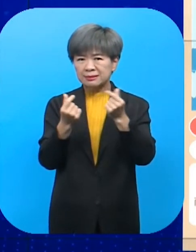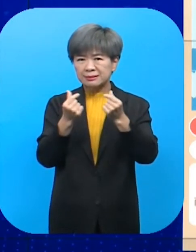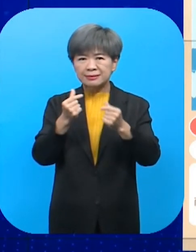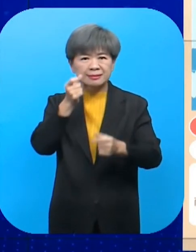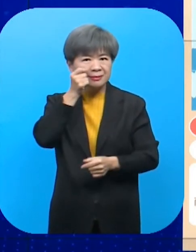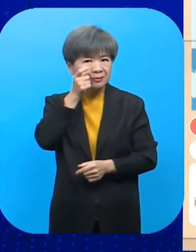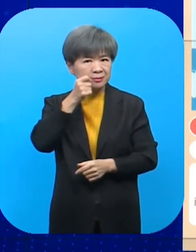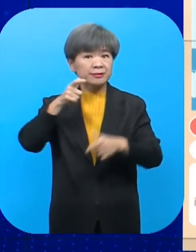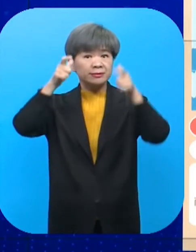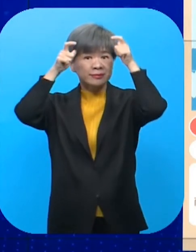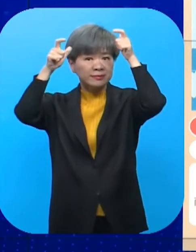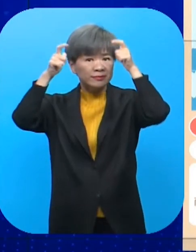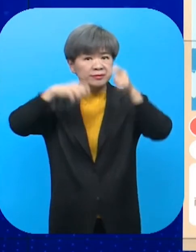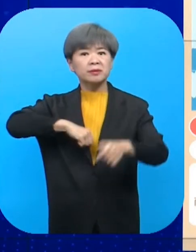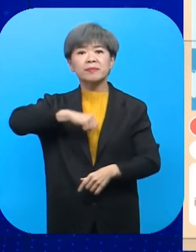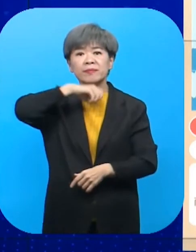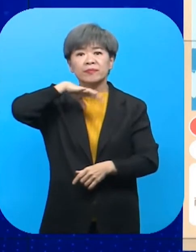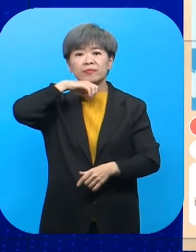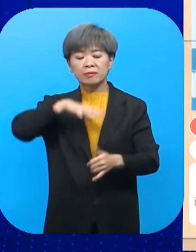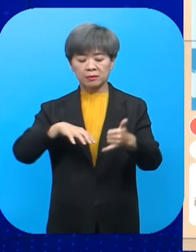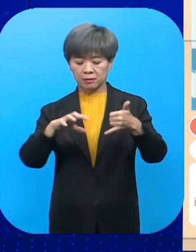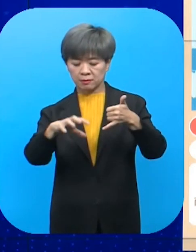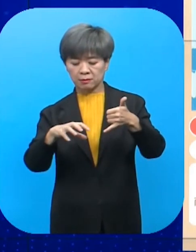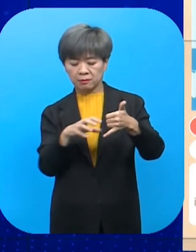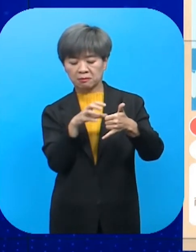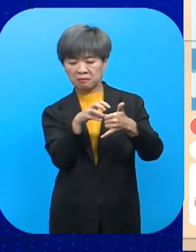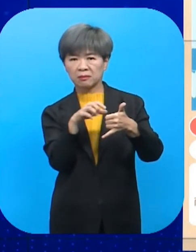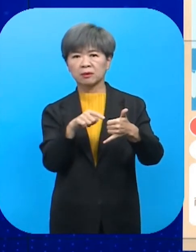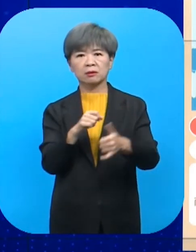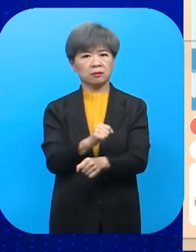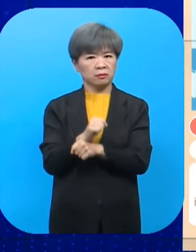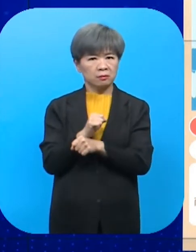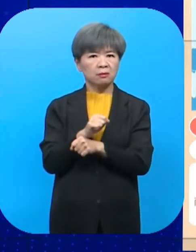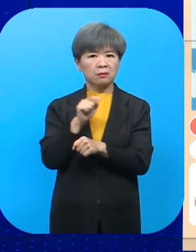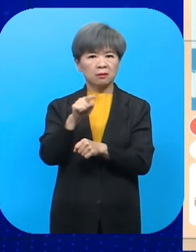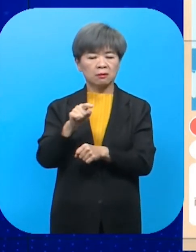南、高雄或甚至屏东这些地区的民众，一定要慎